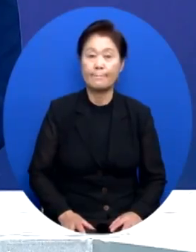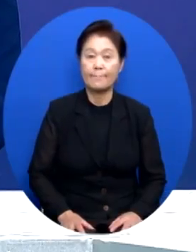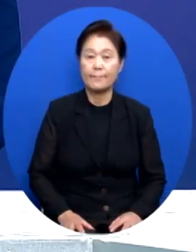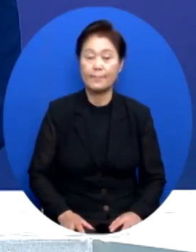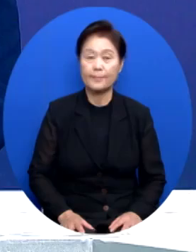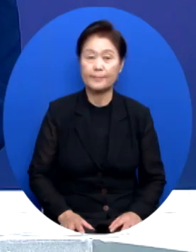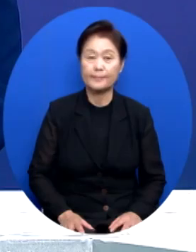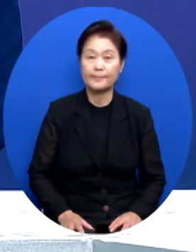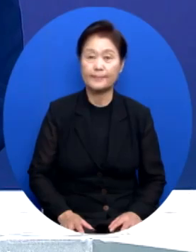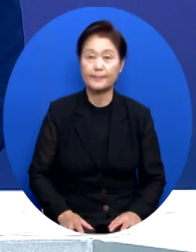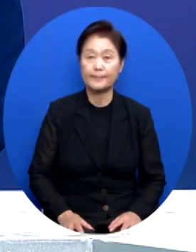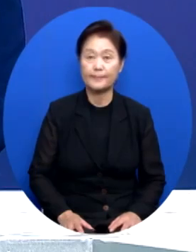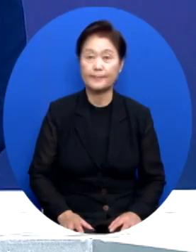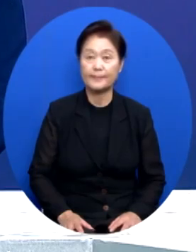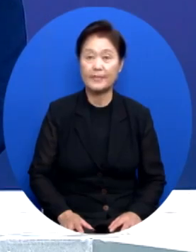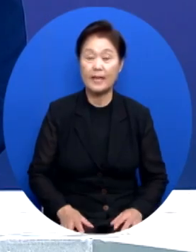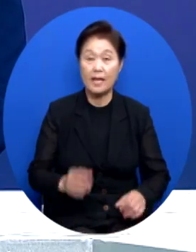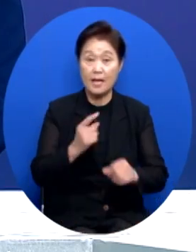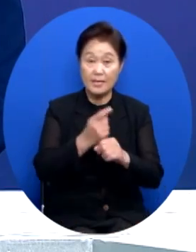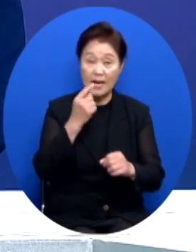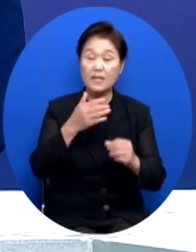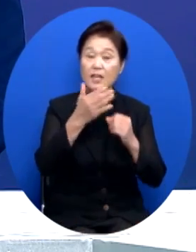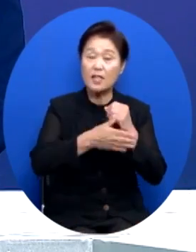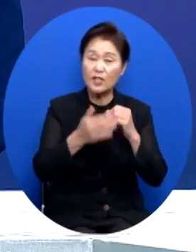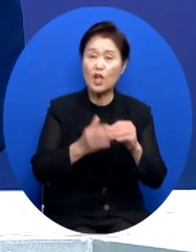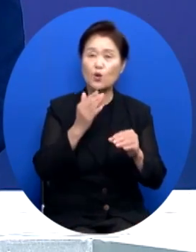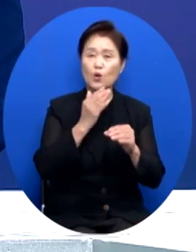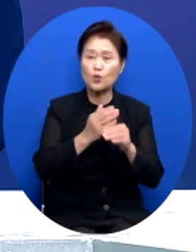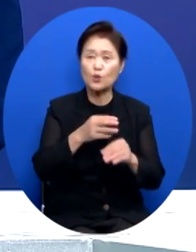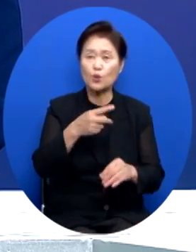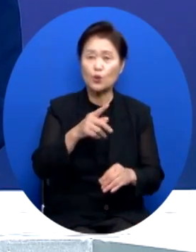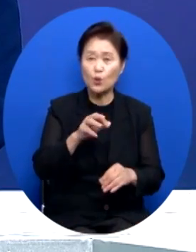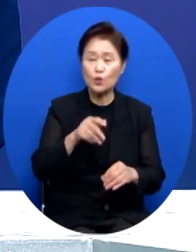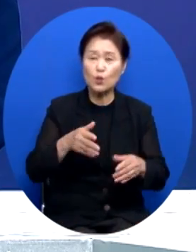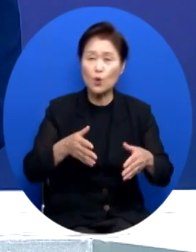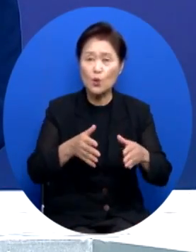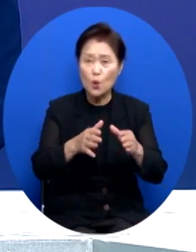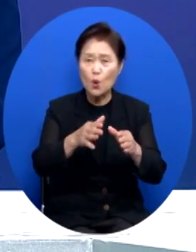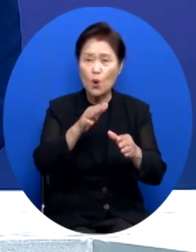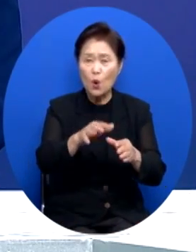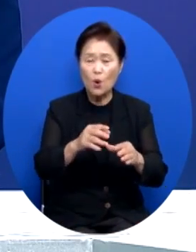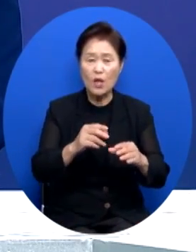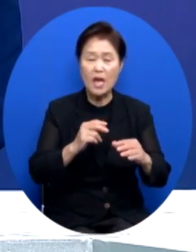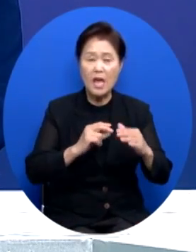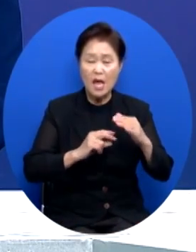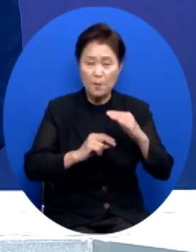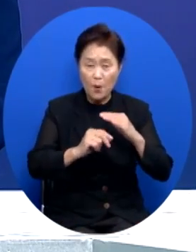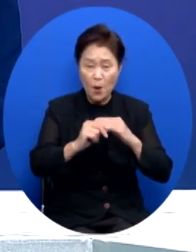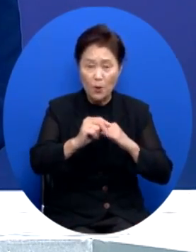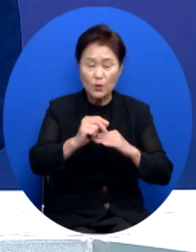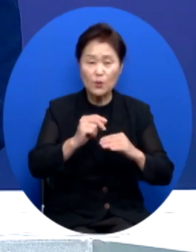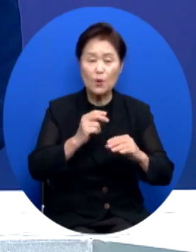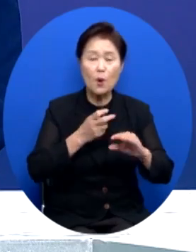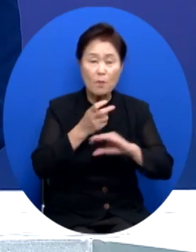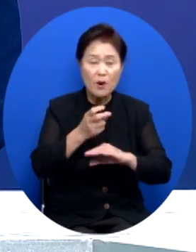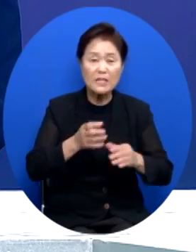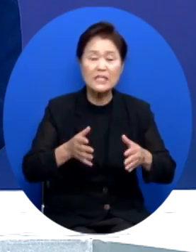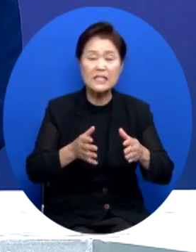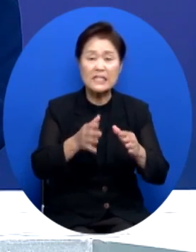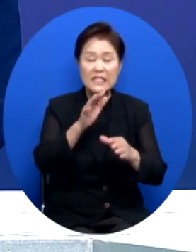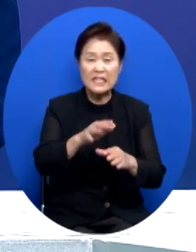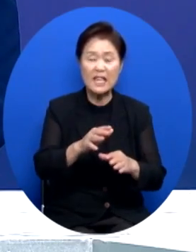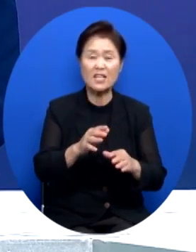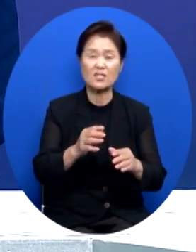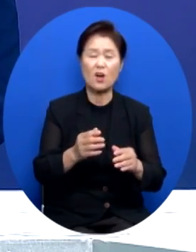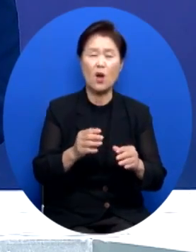각 지역별 소식입니다. 작년 대구 중구 동성로 대중교통 전용지구에서 열려 교통 혼잡을 빚었던 대구 퀴어